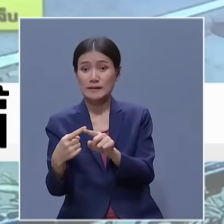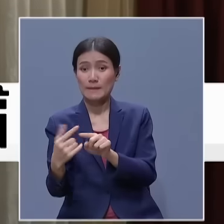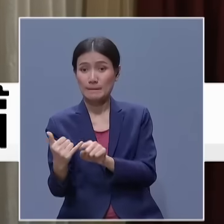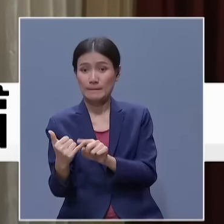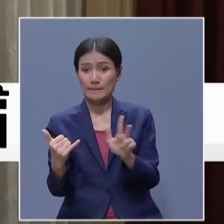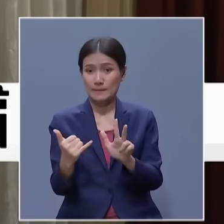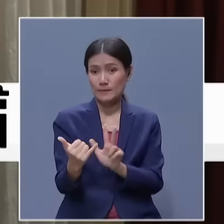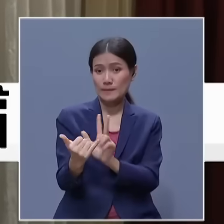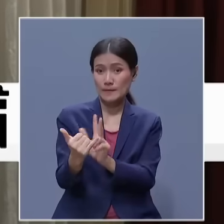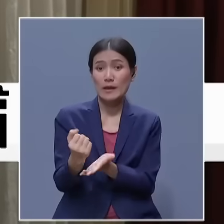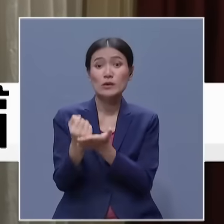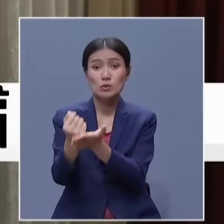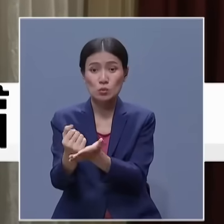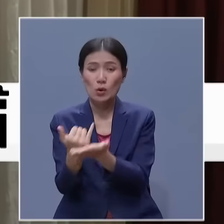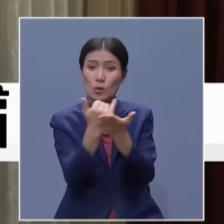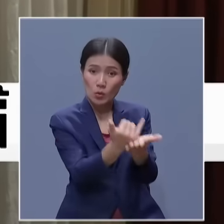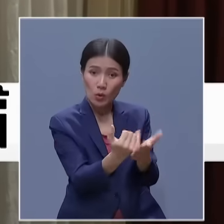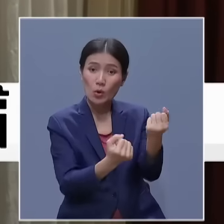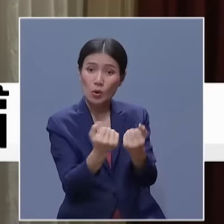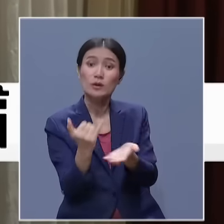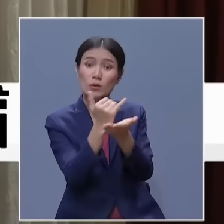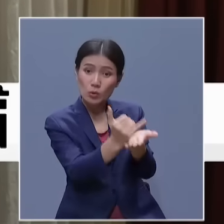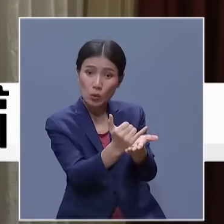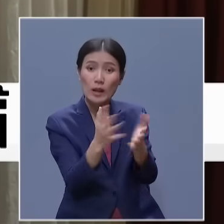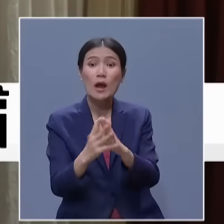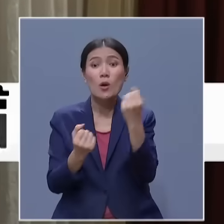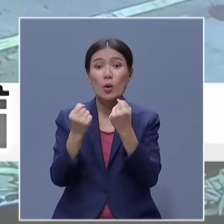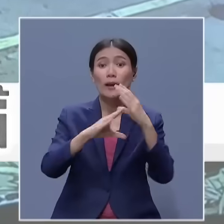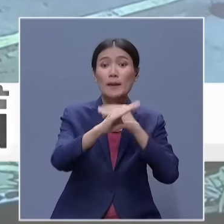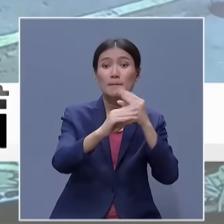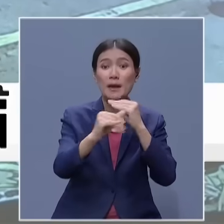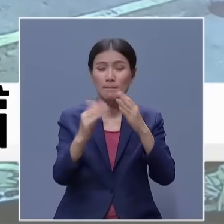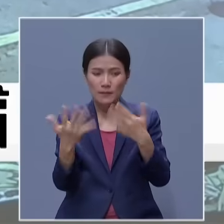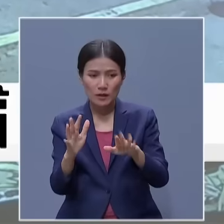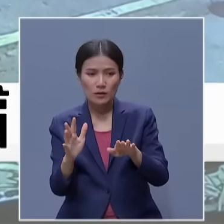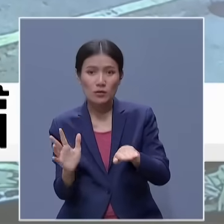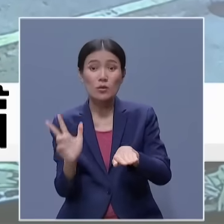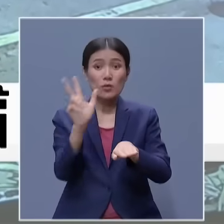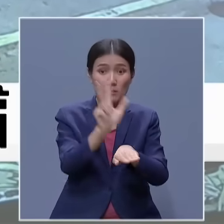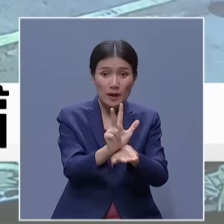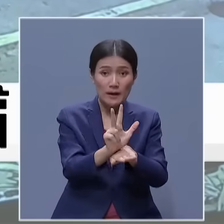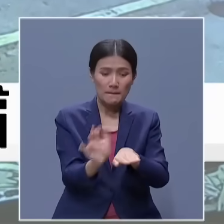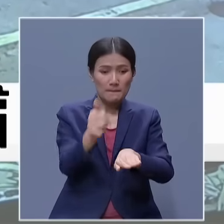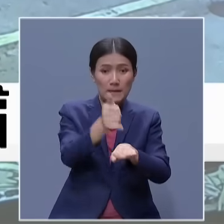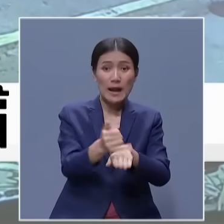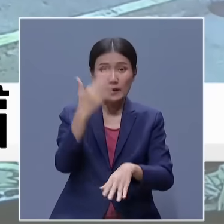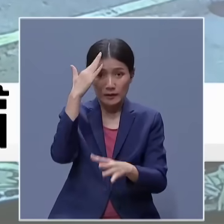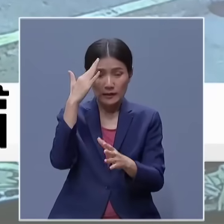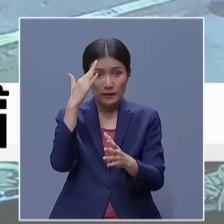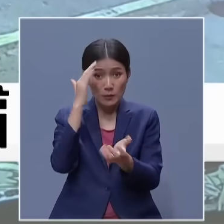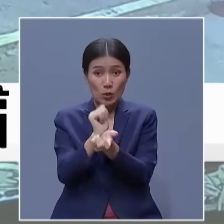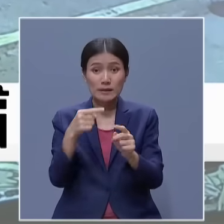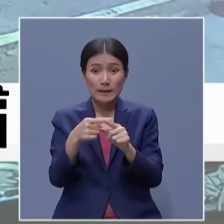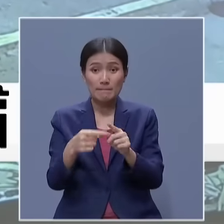จ3นายนี้นะครับแล้วก็มีพลขับวิ่งไปนำรถเก๋งมาแล้วก็พาตัวของสารวัตรสิวนั่งเบาะหน้าข้างคนขับ